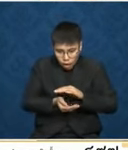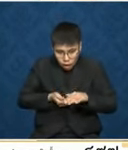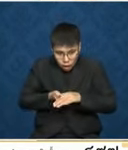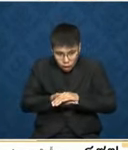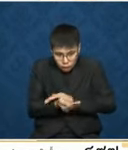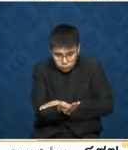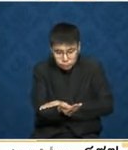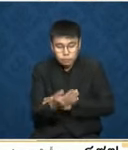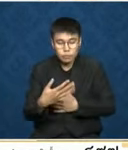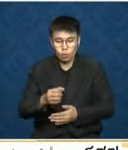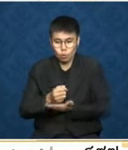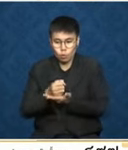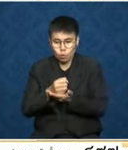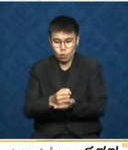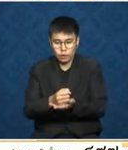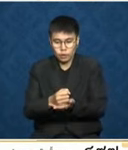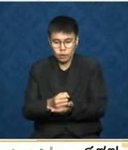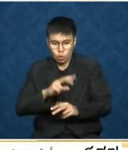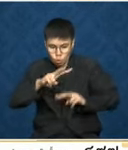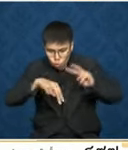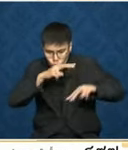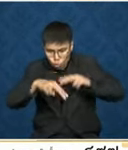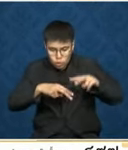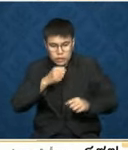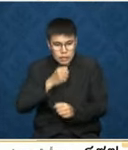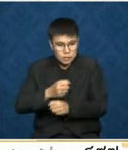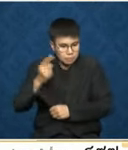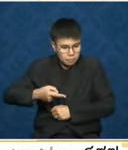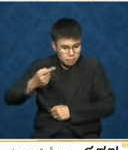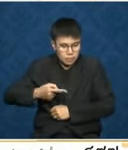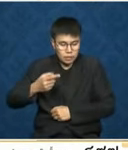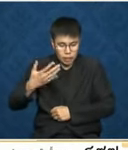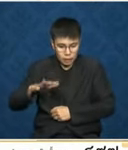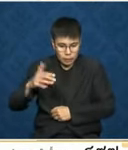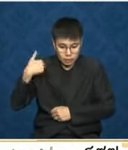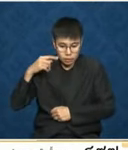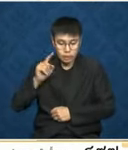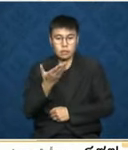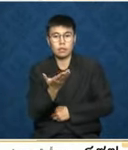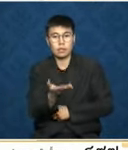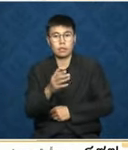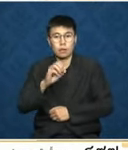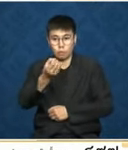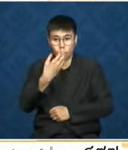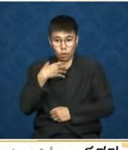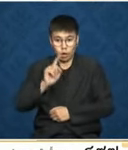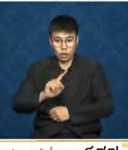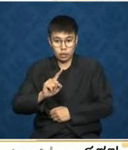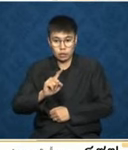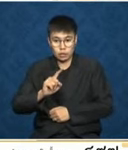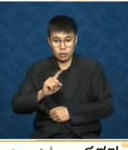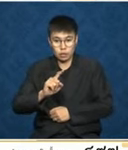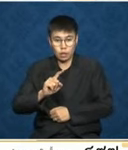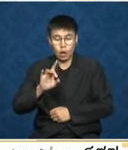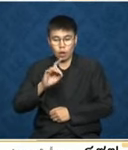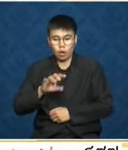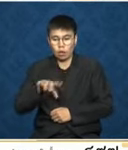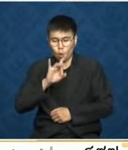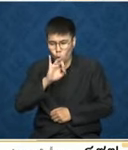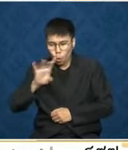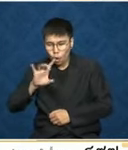พาราช่วยกันเอาจริงเอาจังยางแผ่นลมควรท่านบอกว่าเลข 3หลักคือ 100บาท